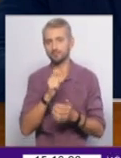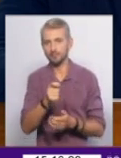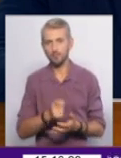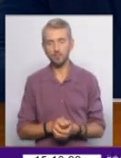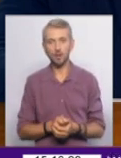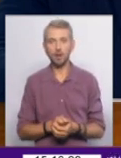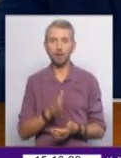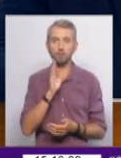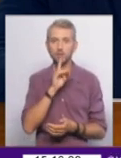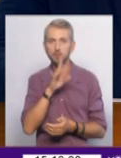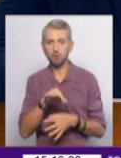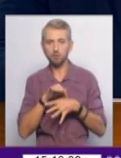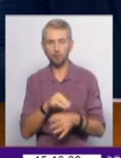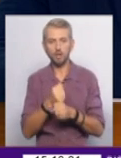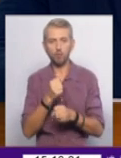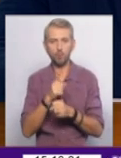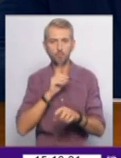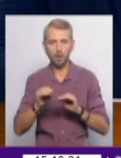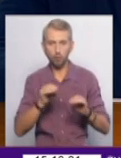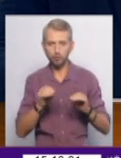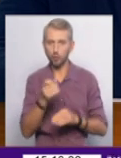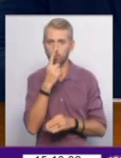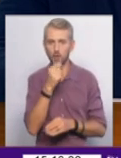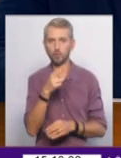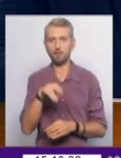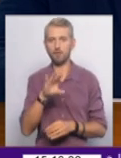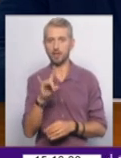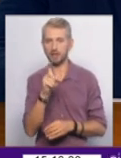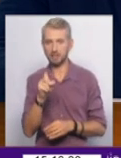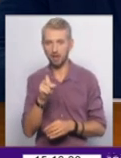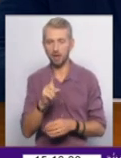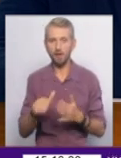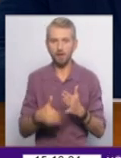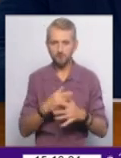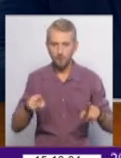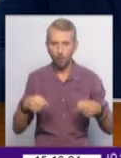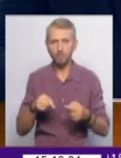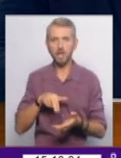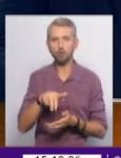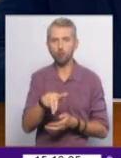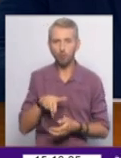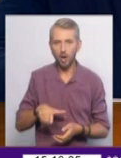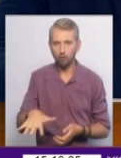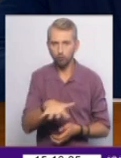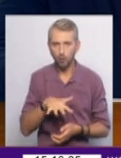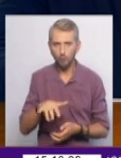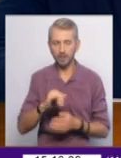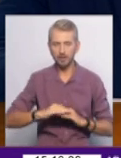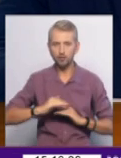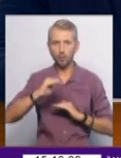буде проведена робота з благоустрою парку ДВРЗ, зокрема відновлення тротуарної зони та входу до меморіалу